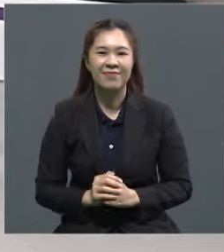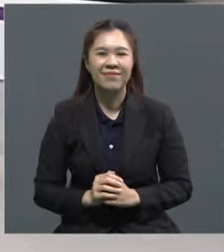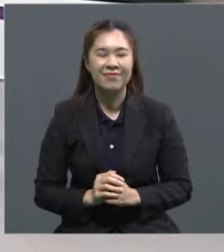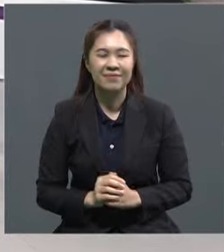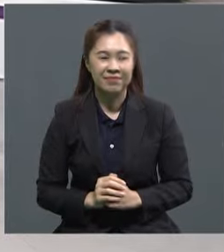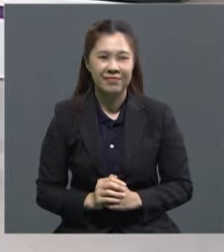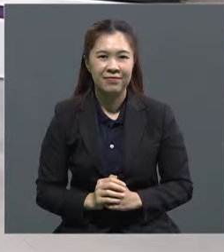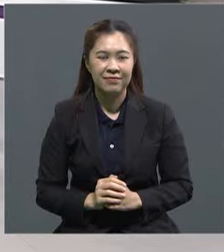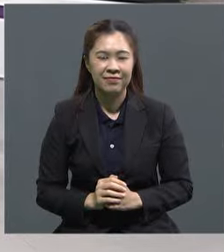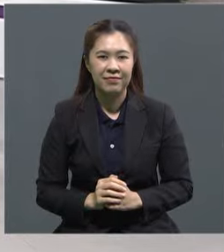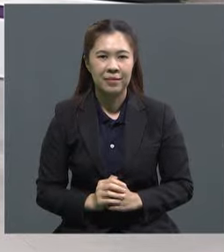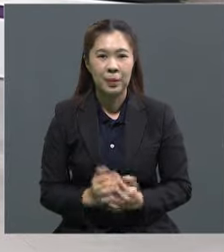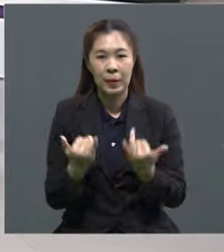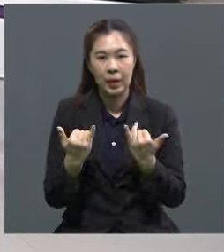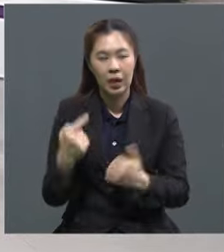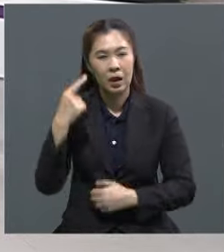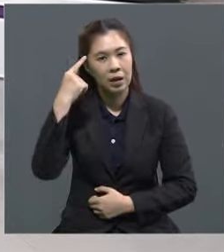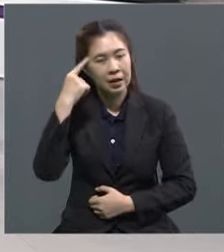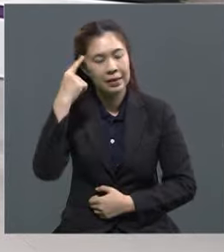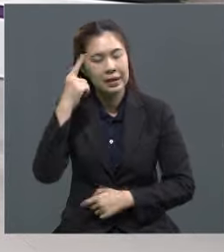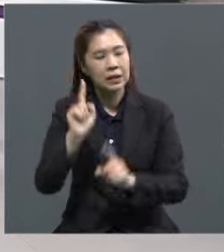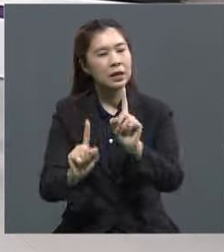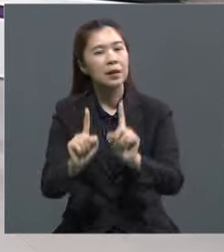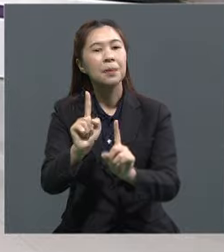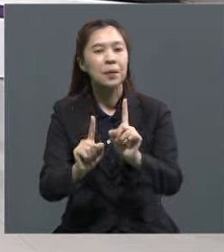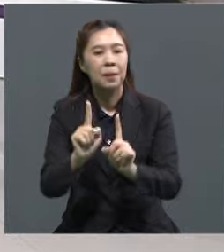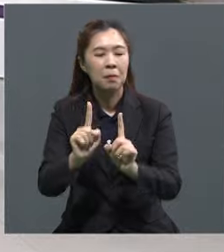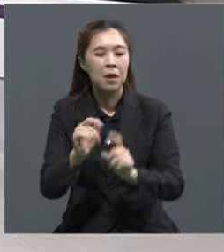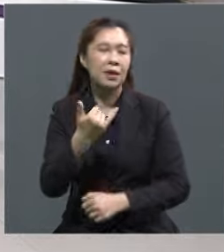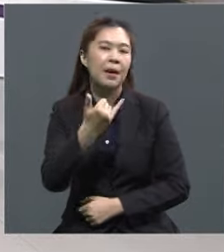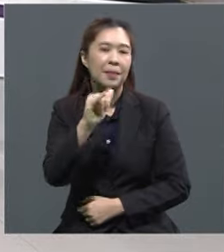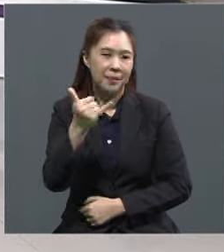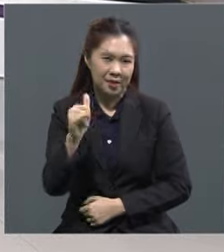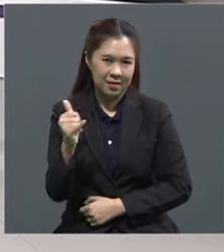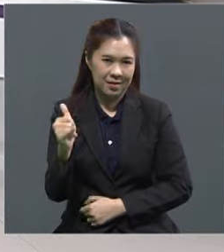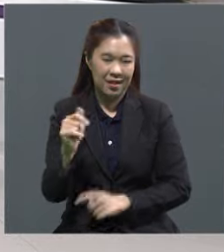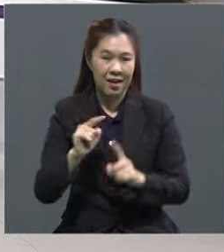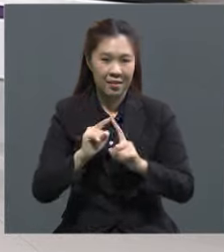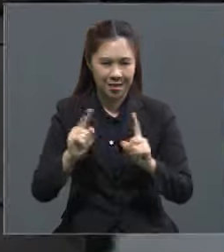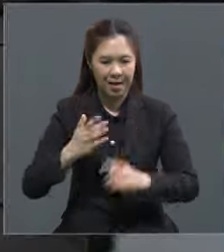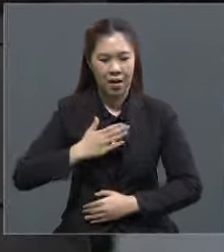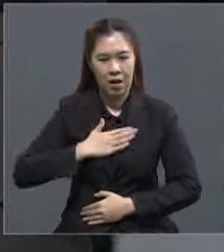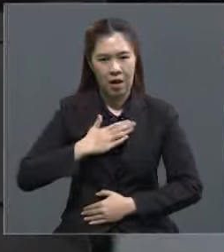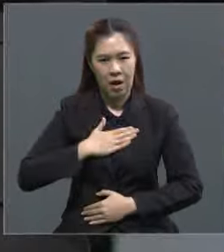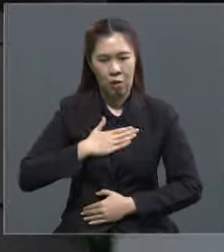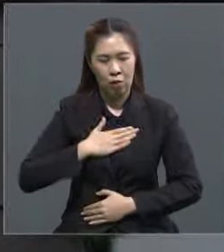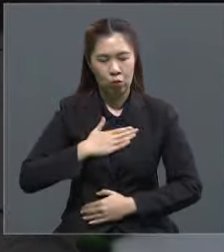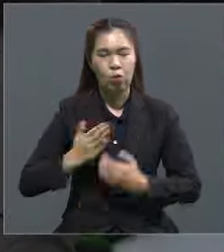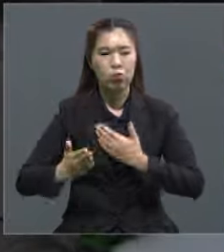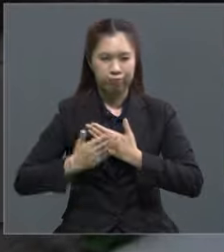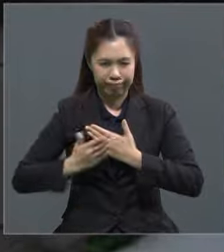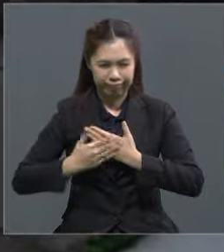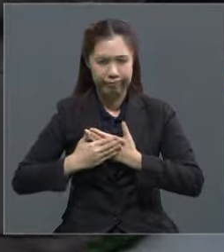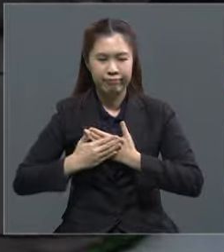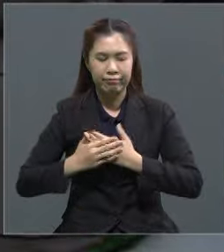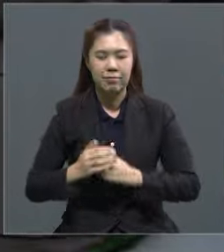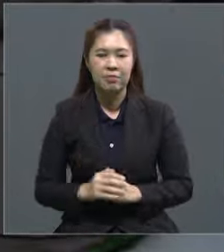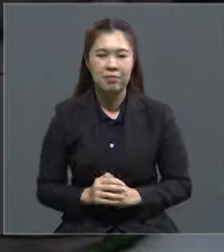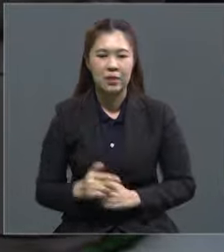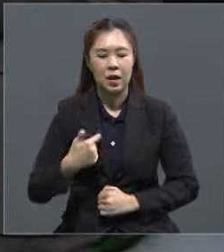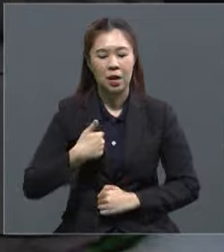ครับเพราะว่าอันนี้เป็นคาการจะเกิดขึ้นหรือไม่เกิดขึ้นก็ได้แต่อย่างไรก็ตามเราต้องอยู่บนความไม่ประมาทนะครับเพราะว่าเราก็ต้อง